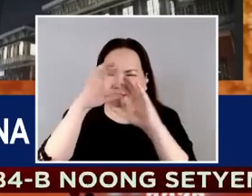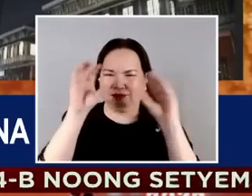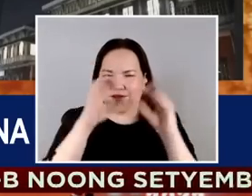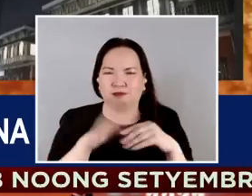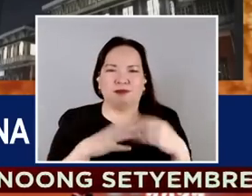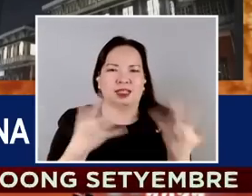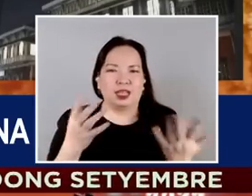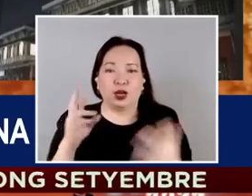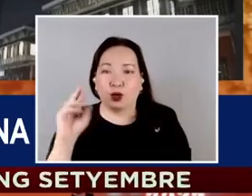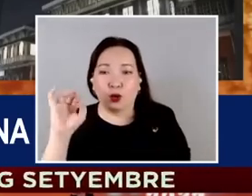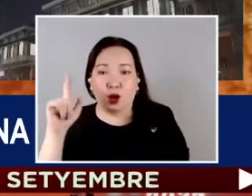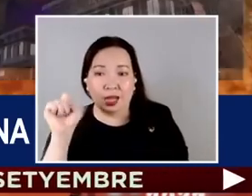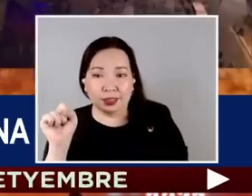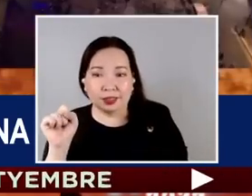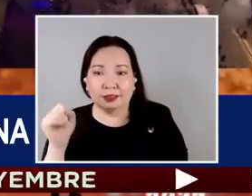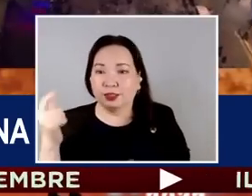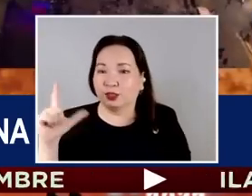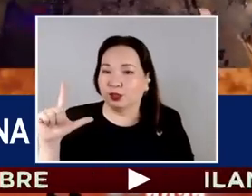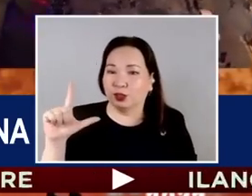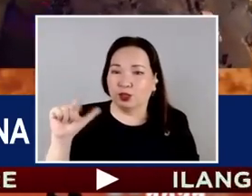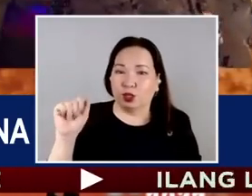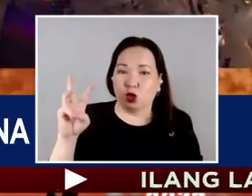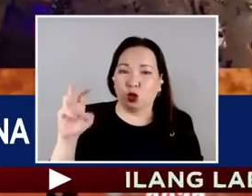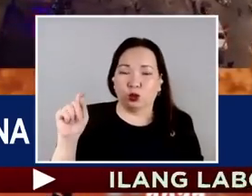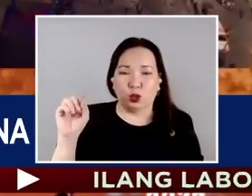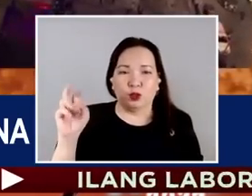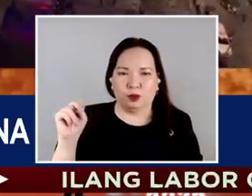Drive at Lawton Avenue.